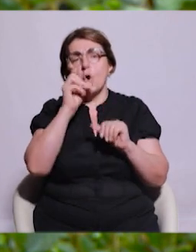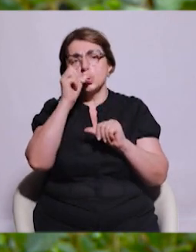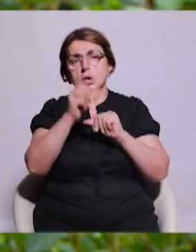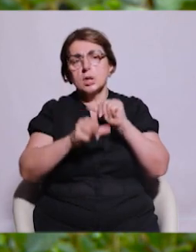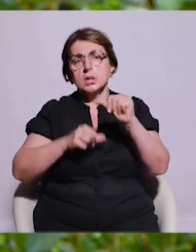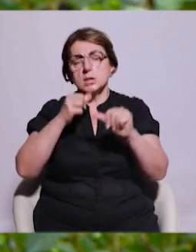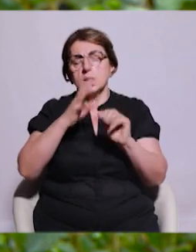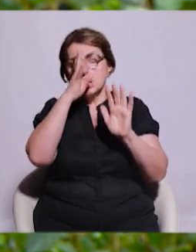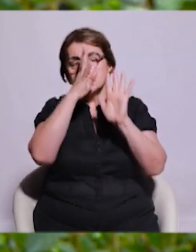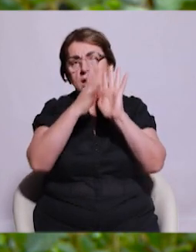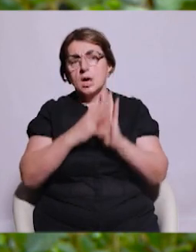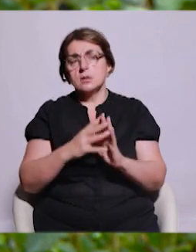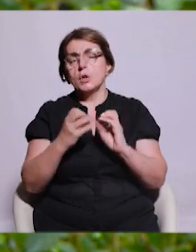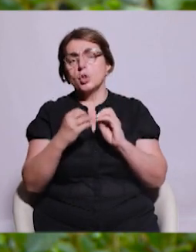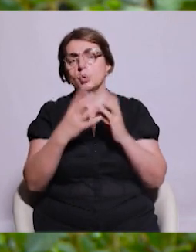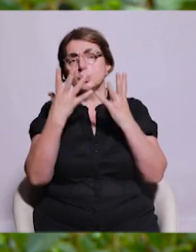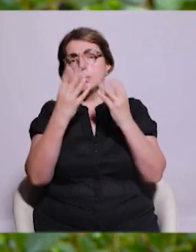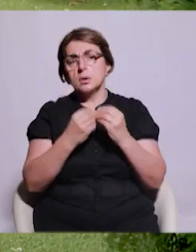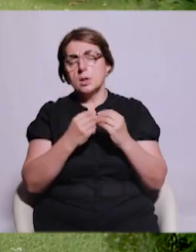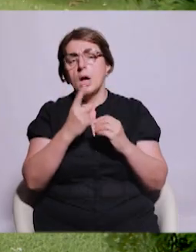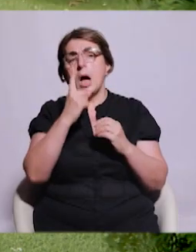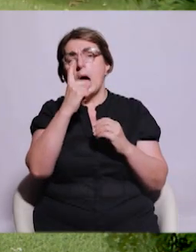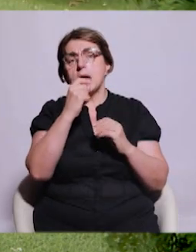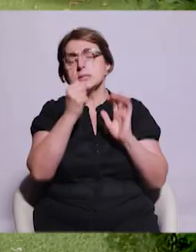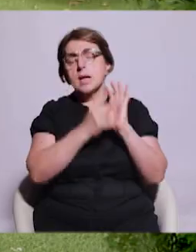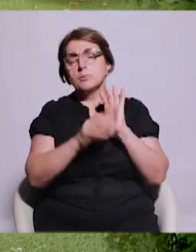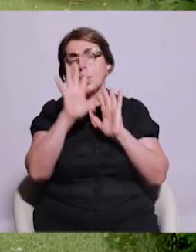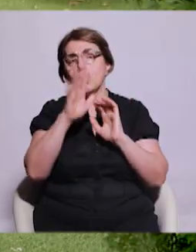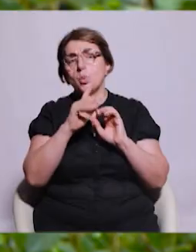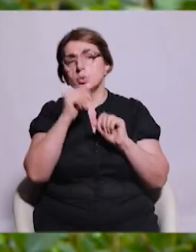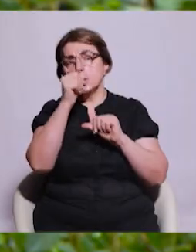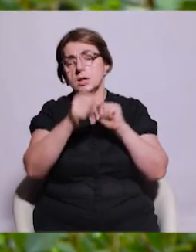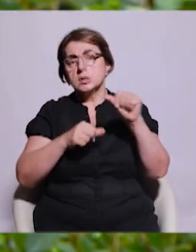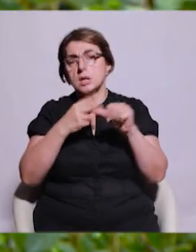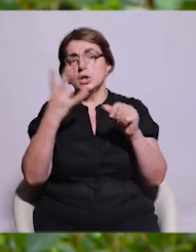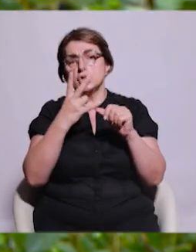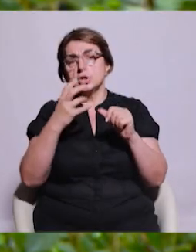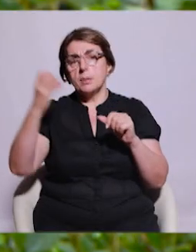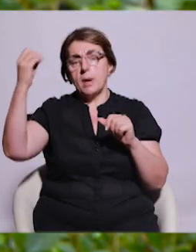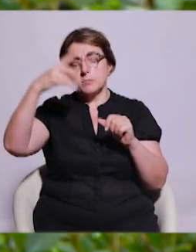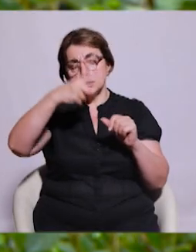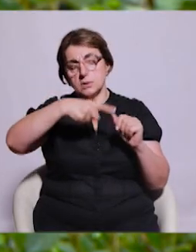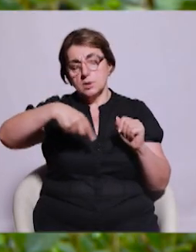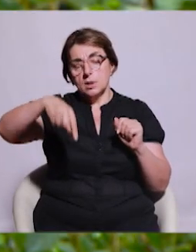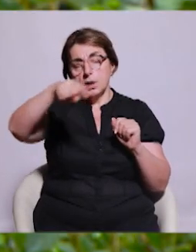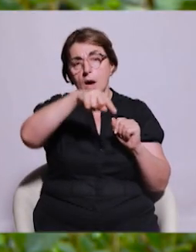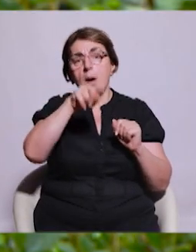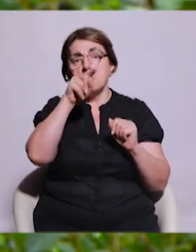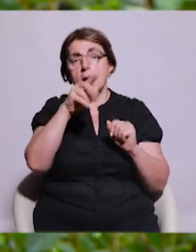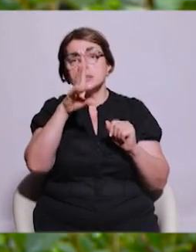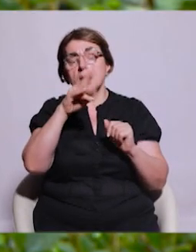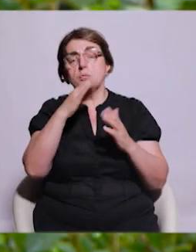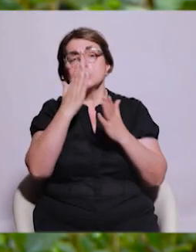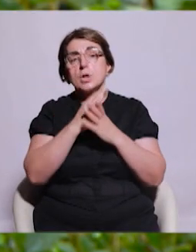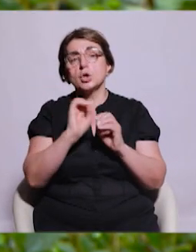წელი, 9 თვე და 15 დღე. თითქმის 165 წელი, წარმოგიდგენიათ? ნეპტუნს 14 მთვარი აქვს. ახლა